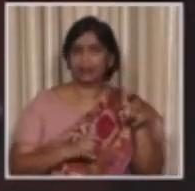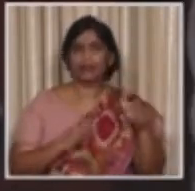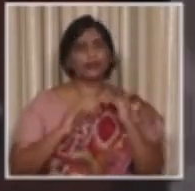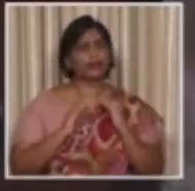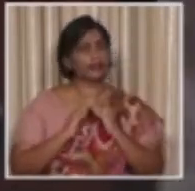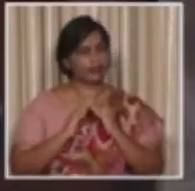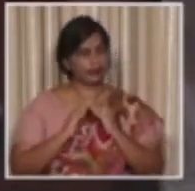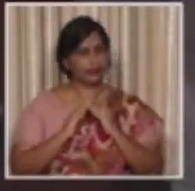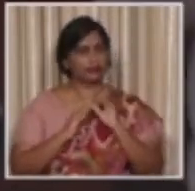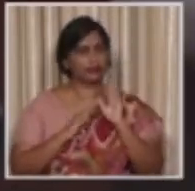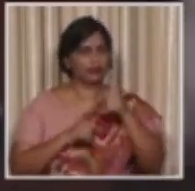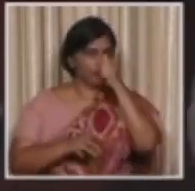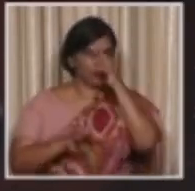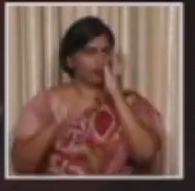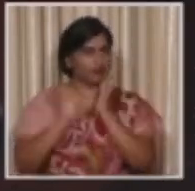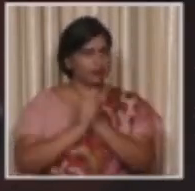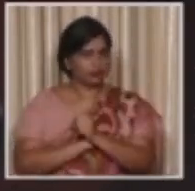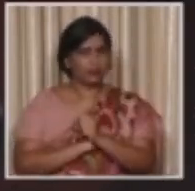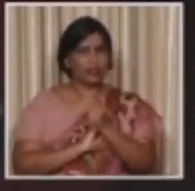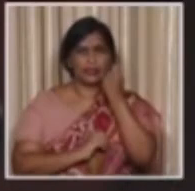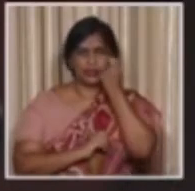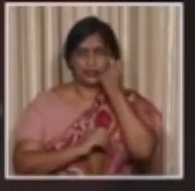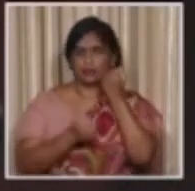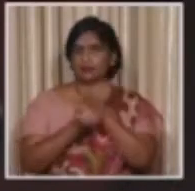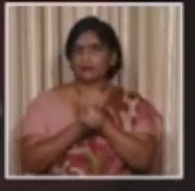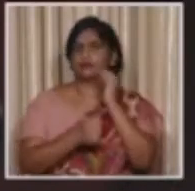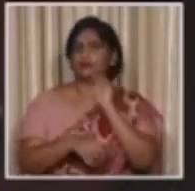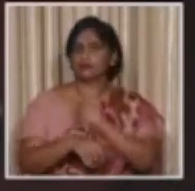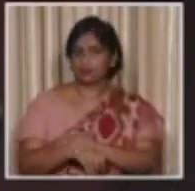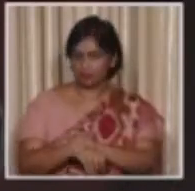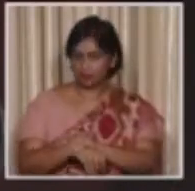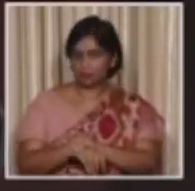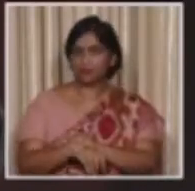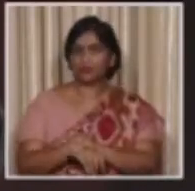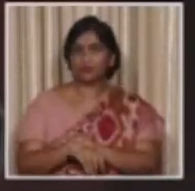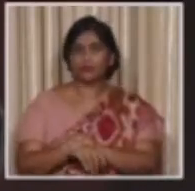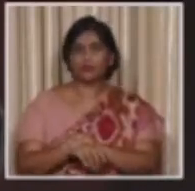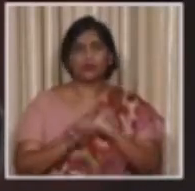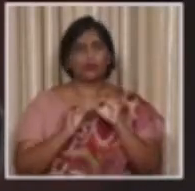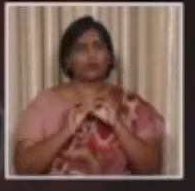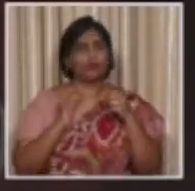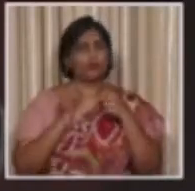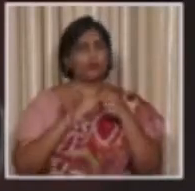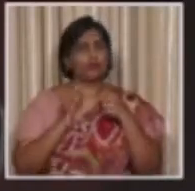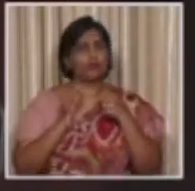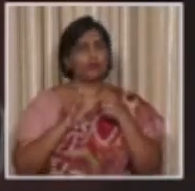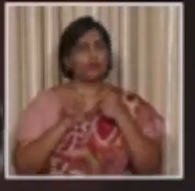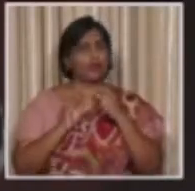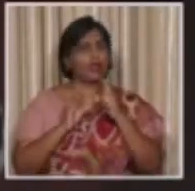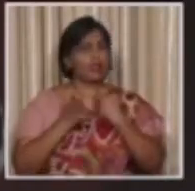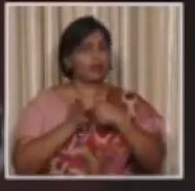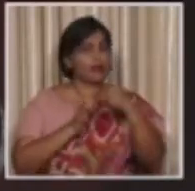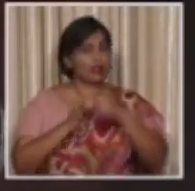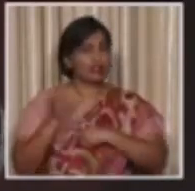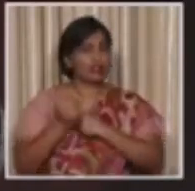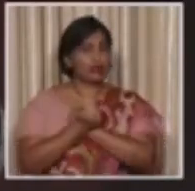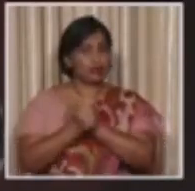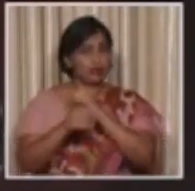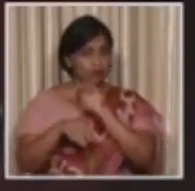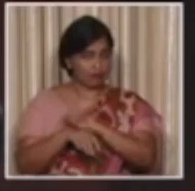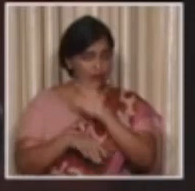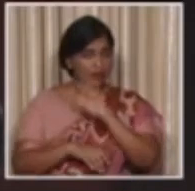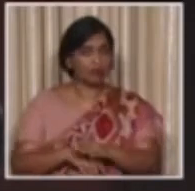නිවසේ සිදු සොරකමක් සම්බන්ධයෙන් සැකපිට අත්අඩංගුවට අරගෙන වැලිකඩ බන්ධන මේ පොලිසිය වගේ අත්අඩංගුවට අරන්